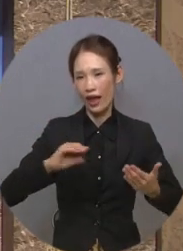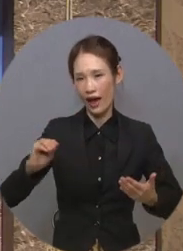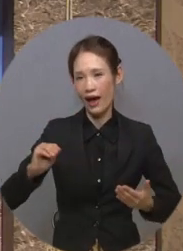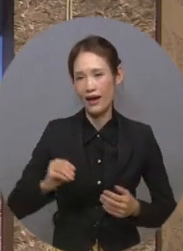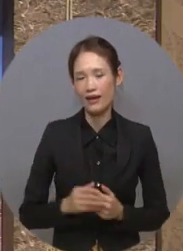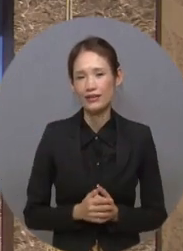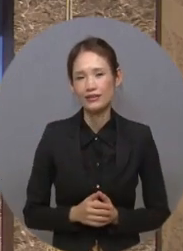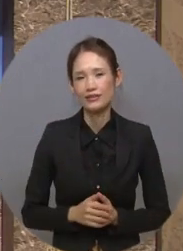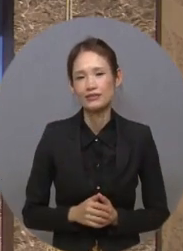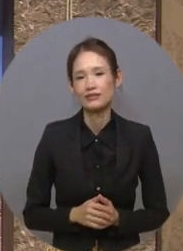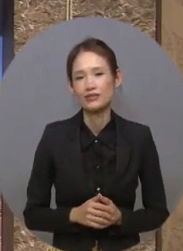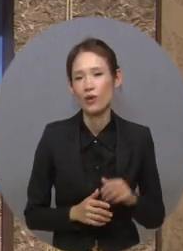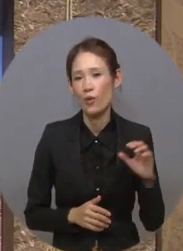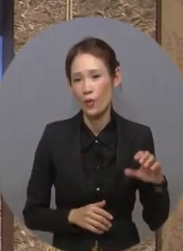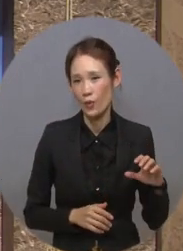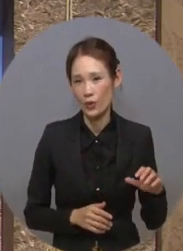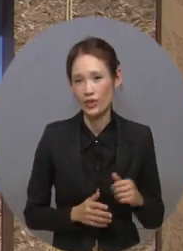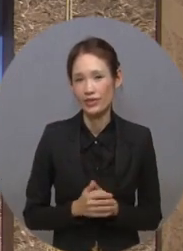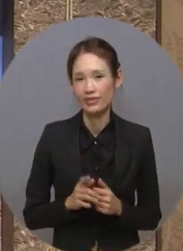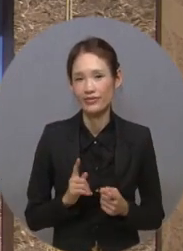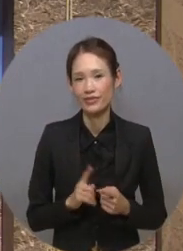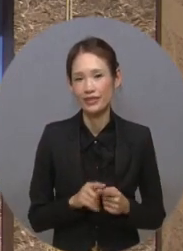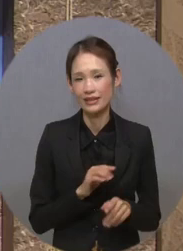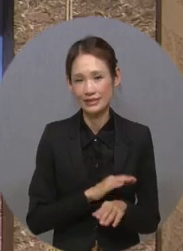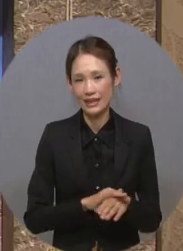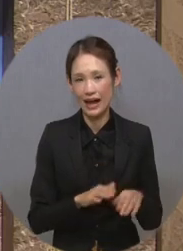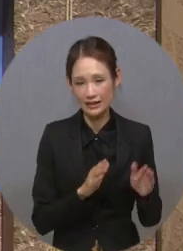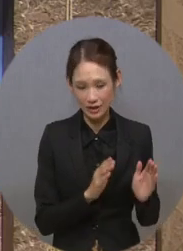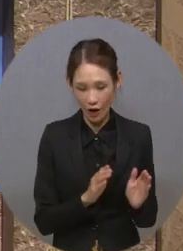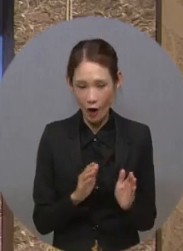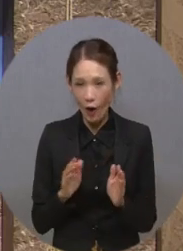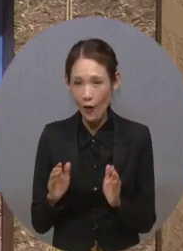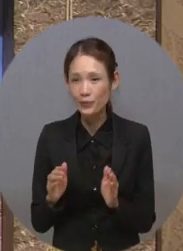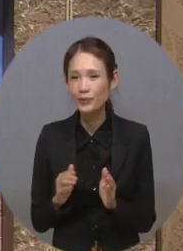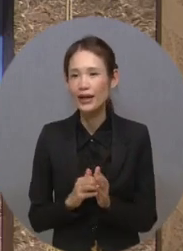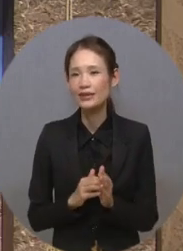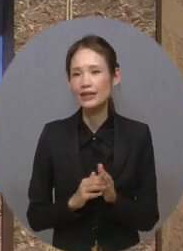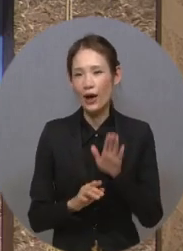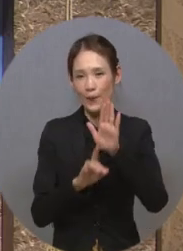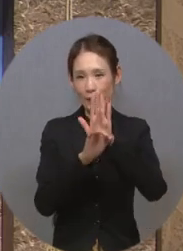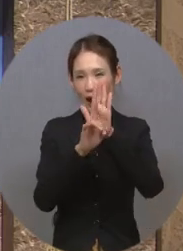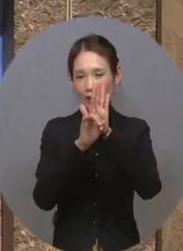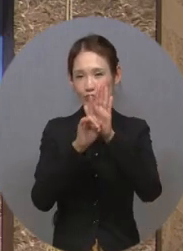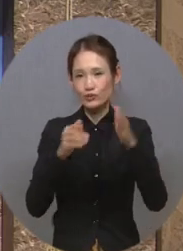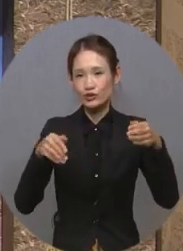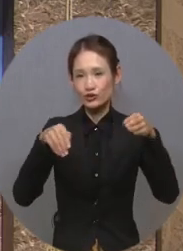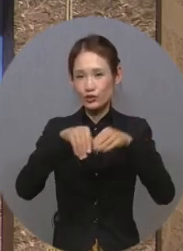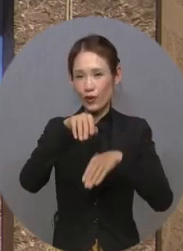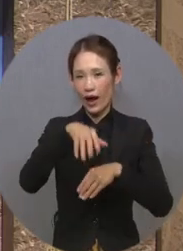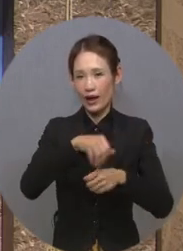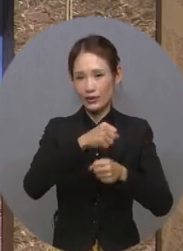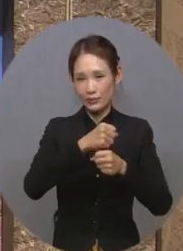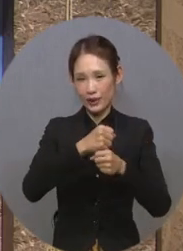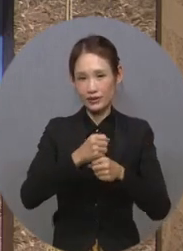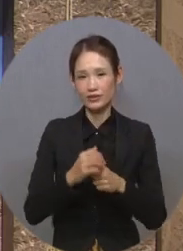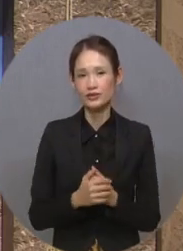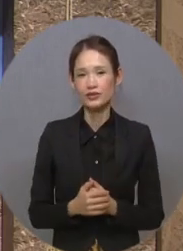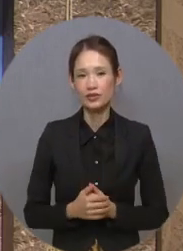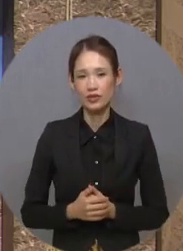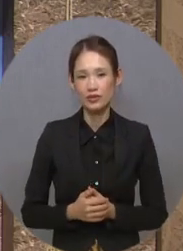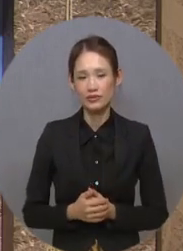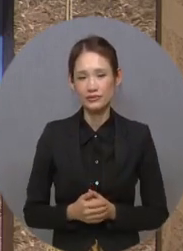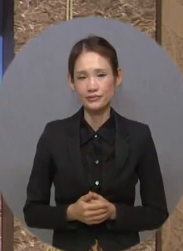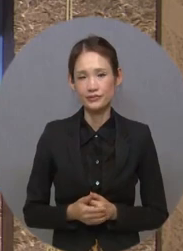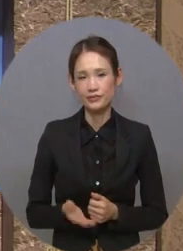데라 그것도 우리가 또 잘 정비해서 박물관도 만들어 놓고 예. 그래서 옛날에도 양주